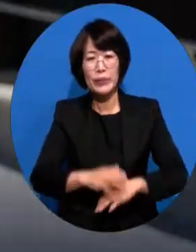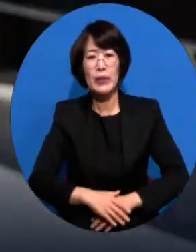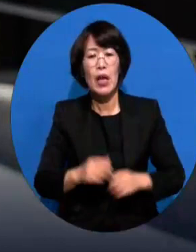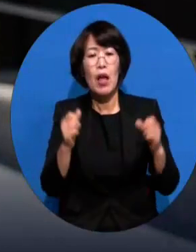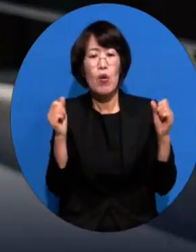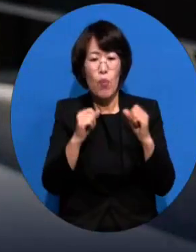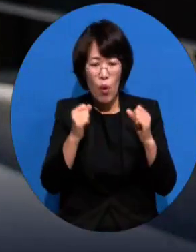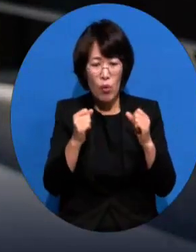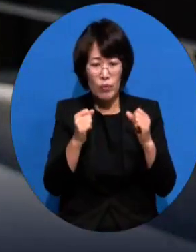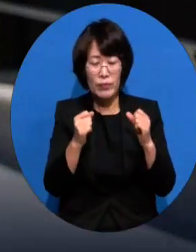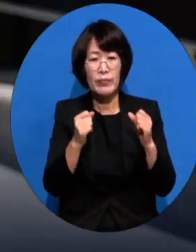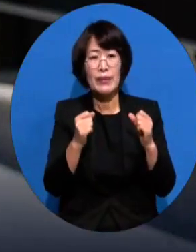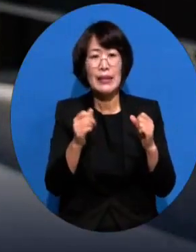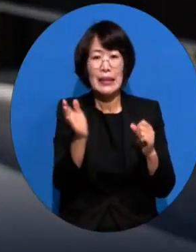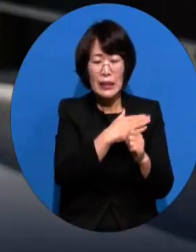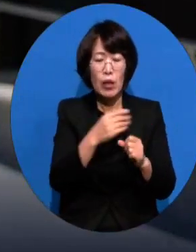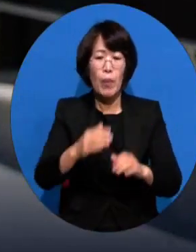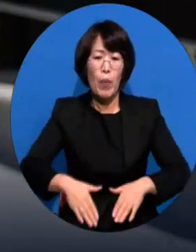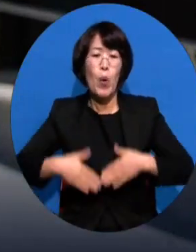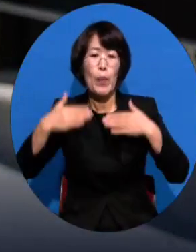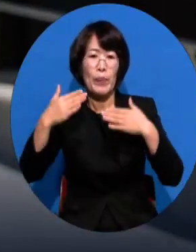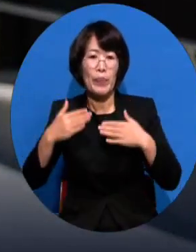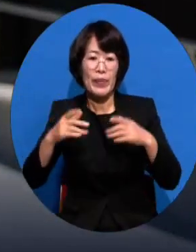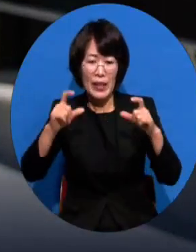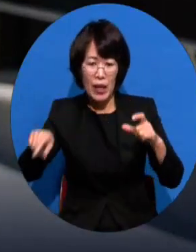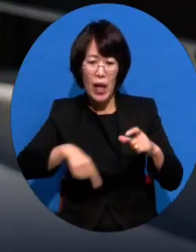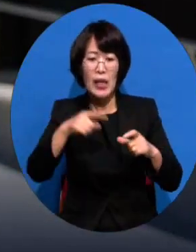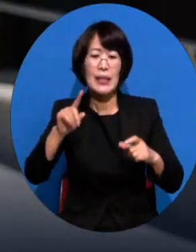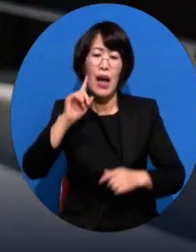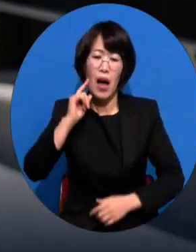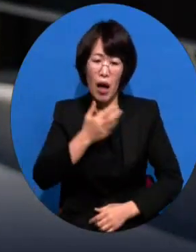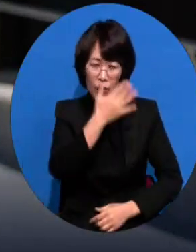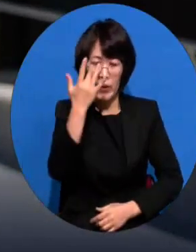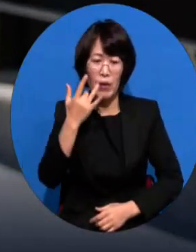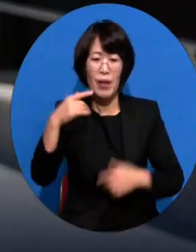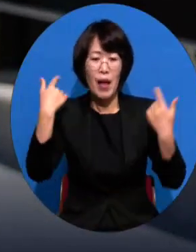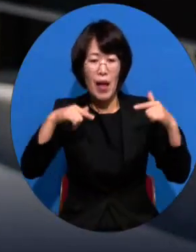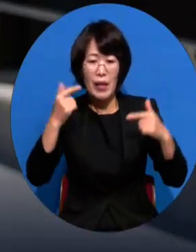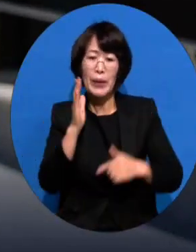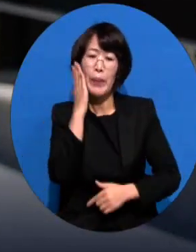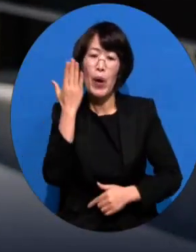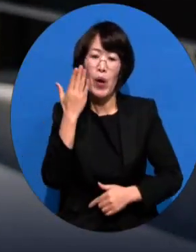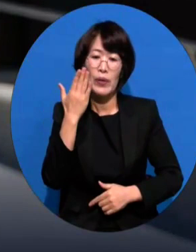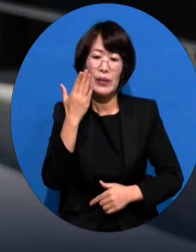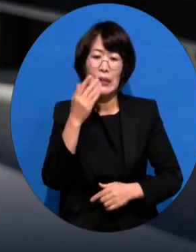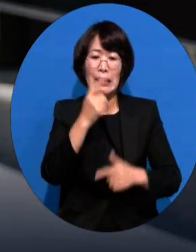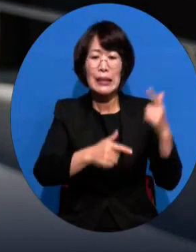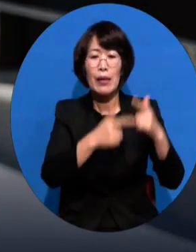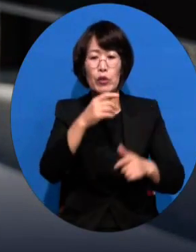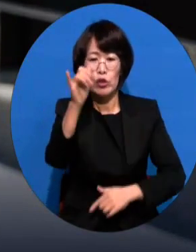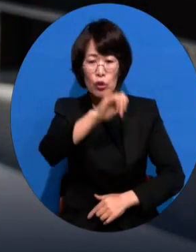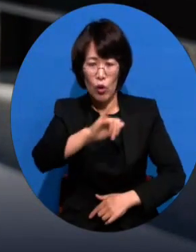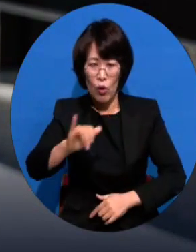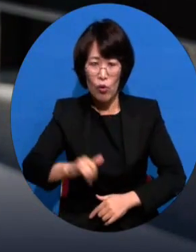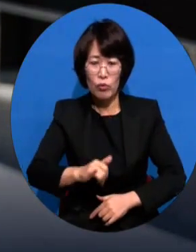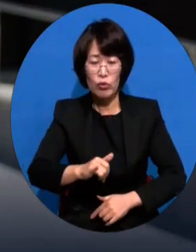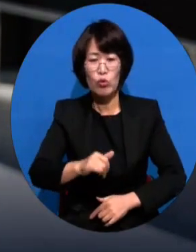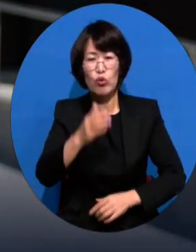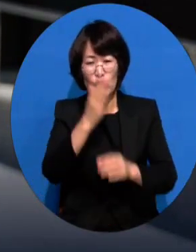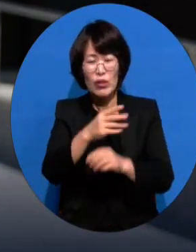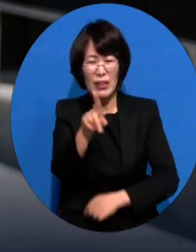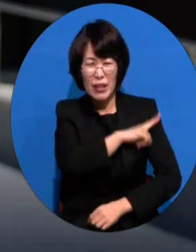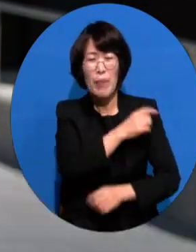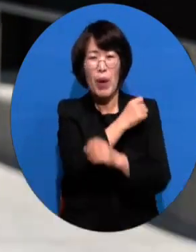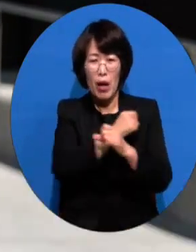겨울부터 봄까지 가장 아름다운 곳이고요. 늘 푸르는 사철 그 상록화리숲이 가장 전국에서